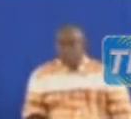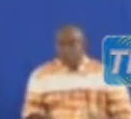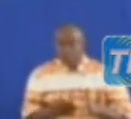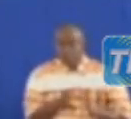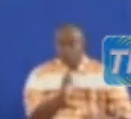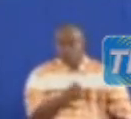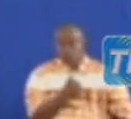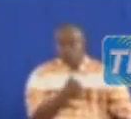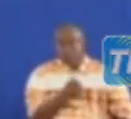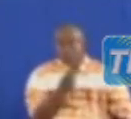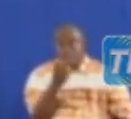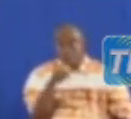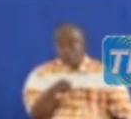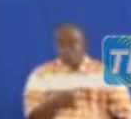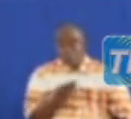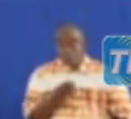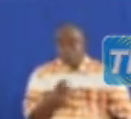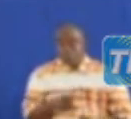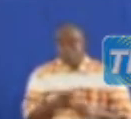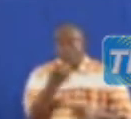2023 shilingi bilioni